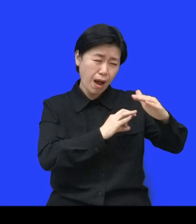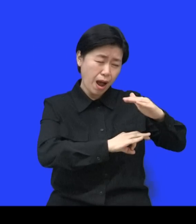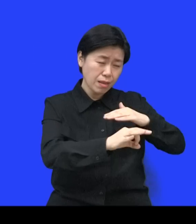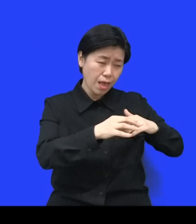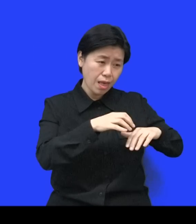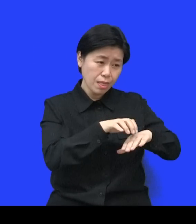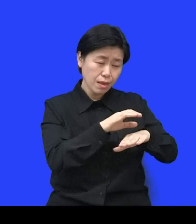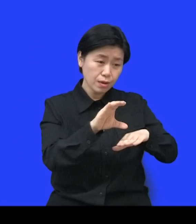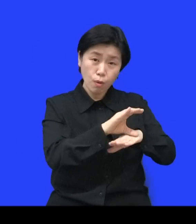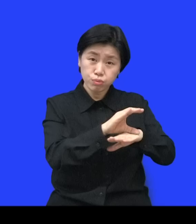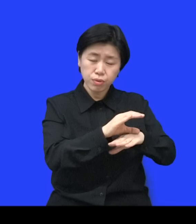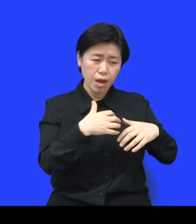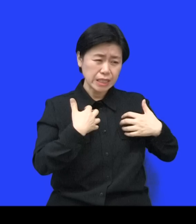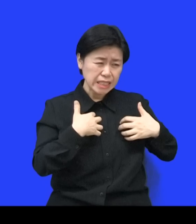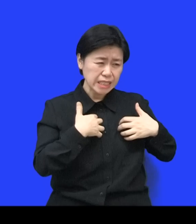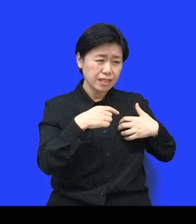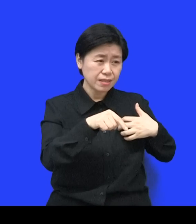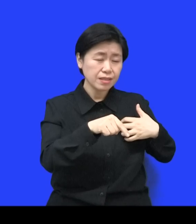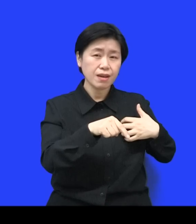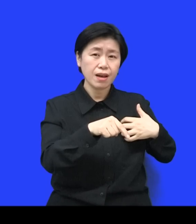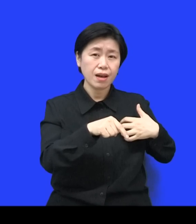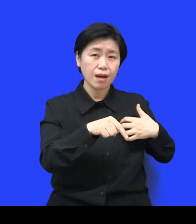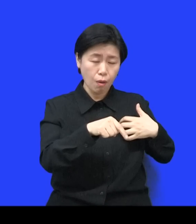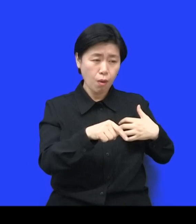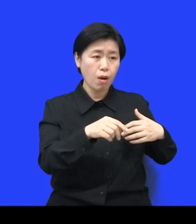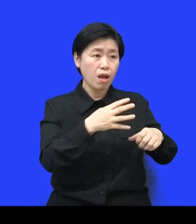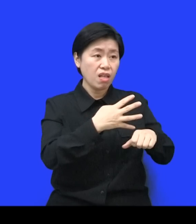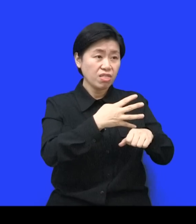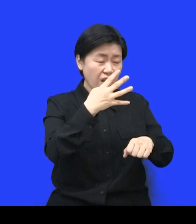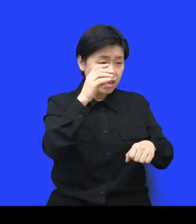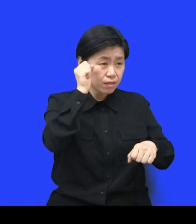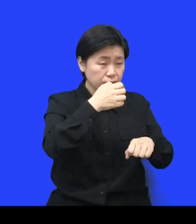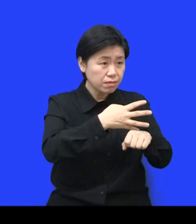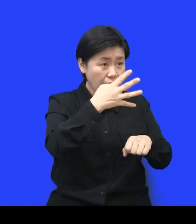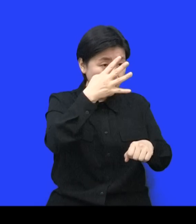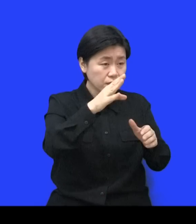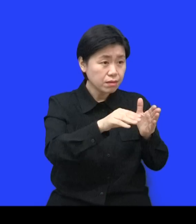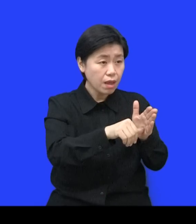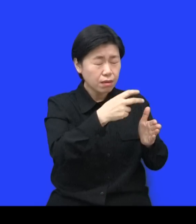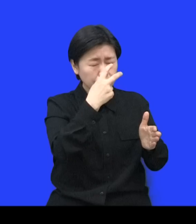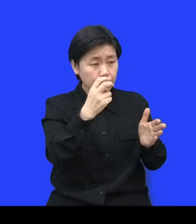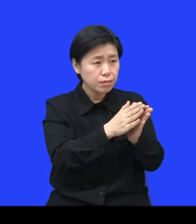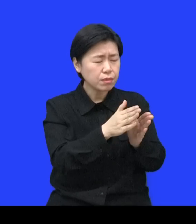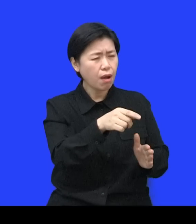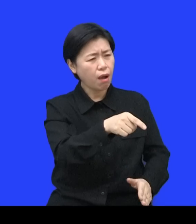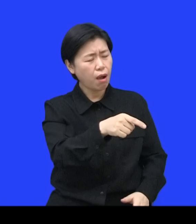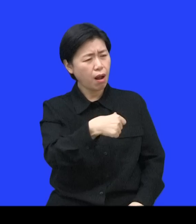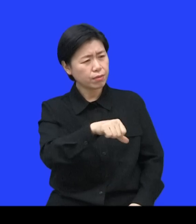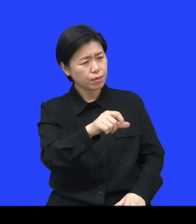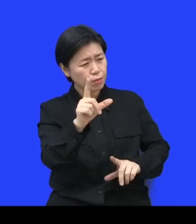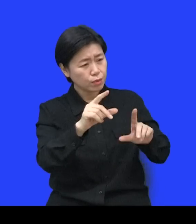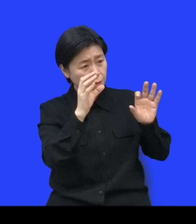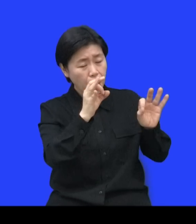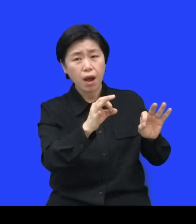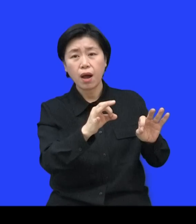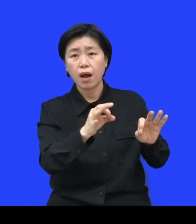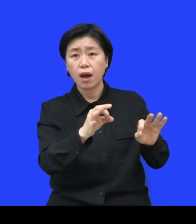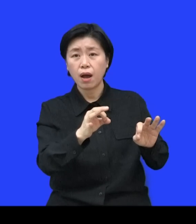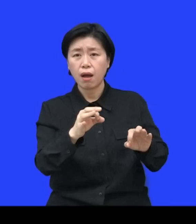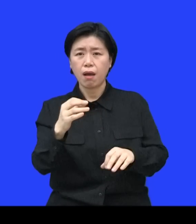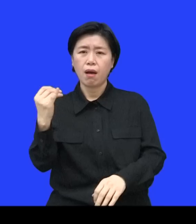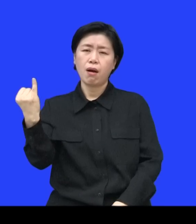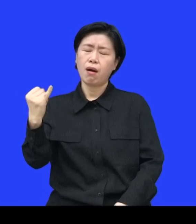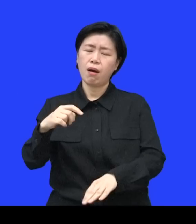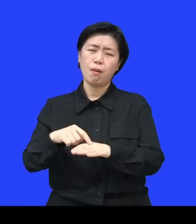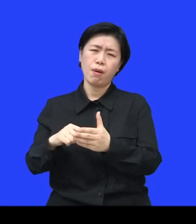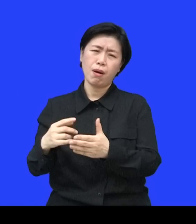보면서 집은 가난으로 뭐 개판 5분 전이 됐지. 이 자식 이 마음이 변하겠나 이런 마음